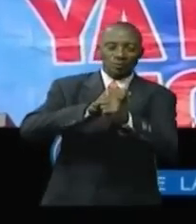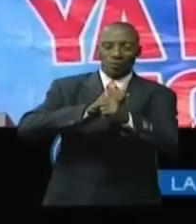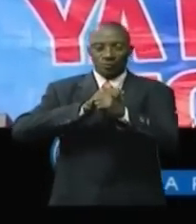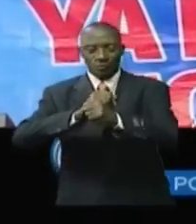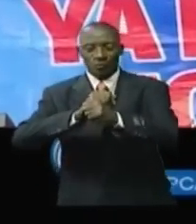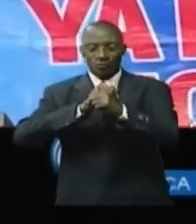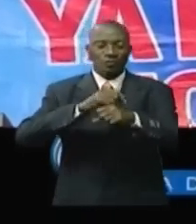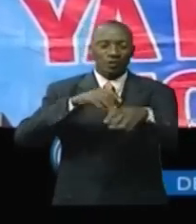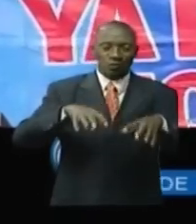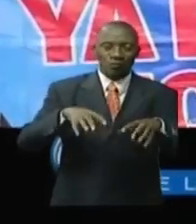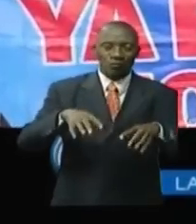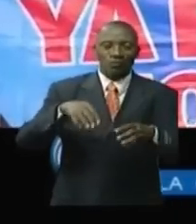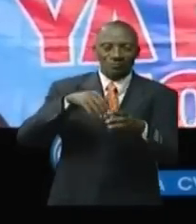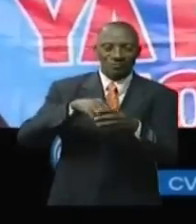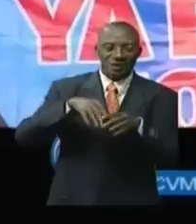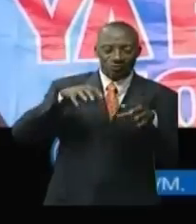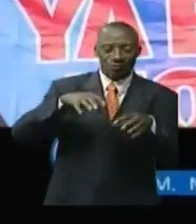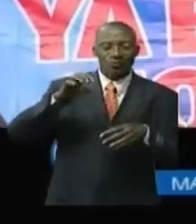M23.